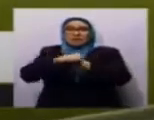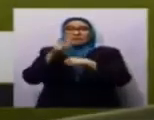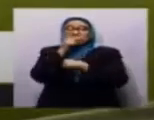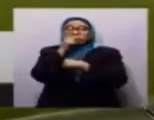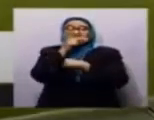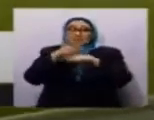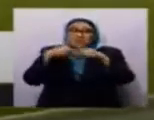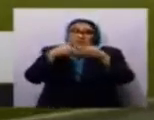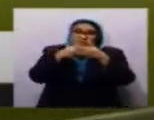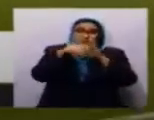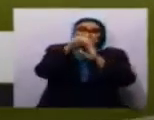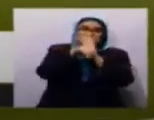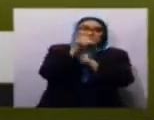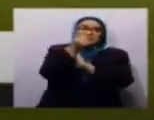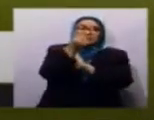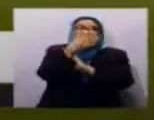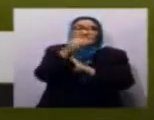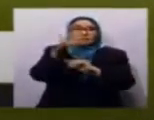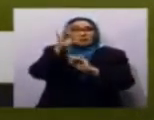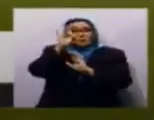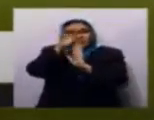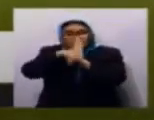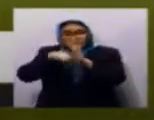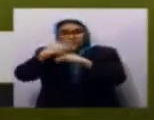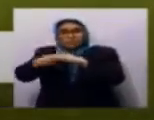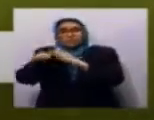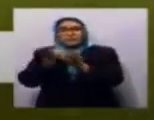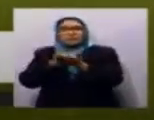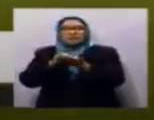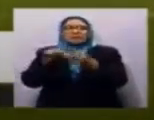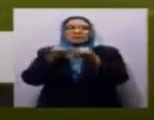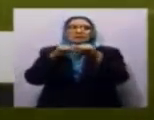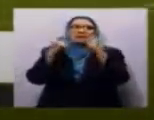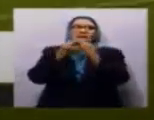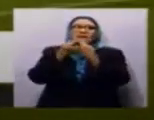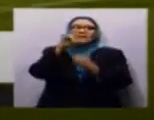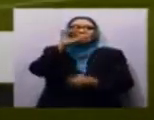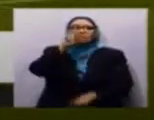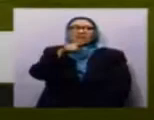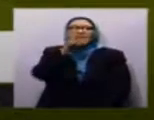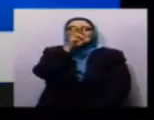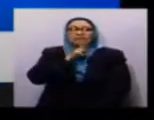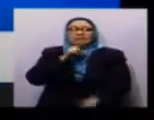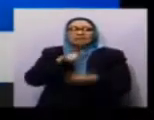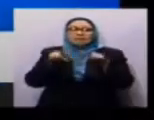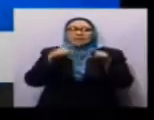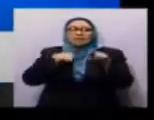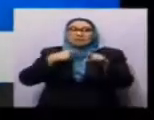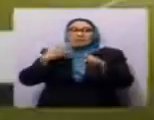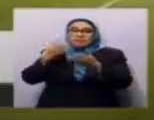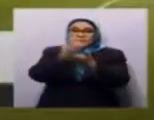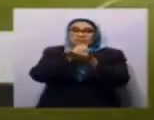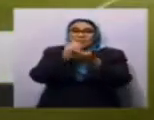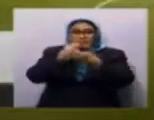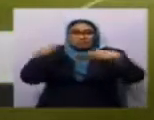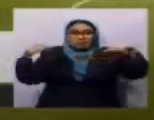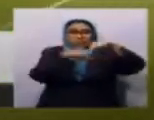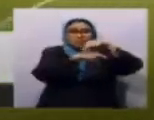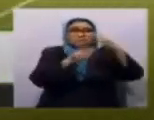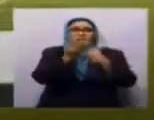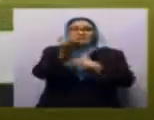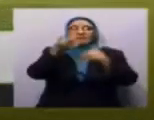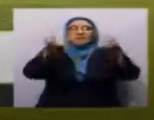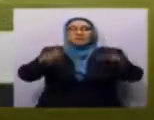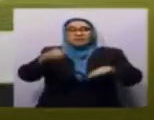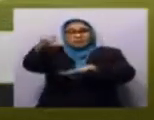ke-10. Namun 8 minit kemudian, skuad Lang Merah berhasil mencipta gol penyamaan menerusi pemain importnya Sandro Da Silva.